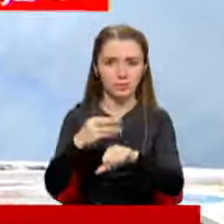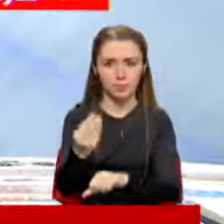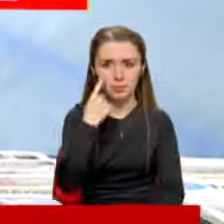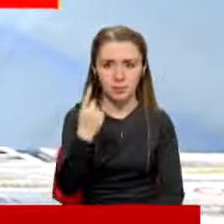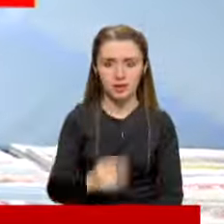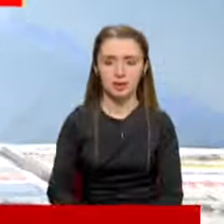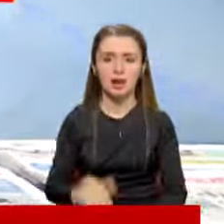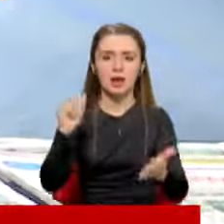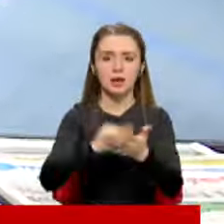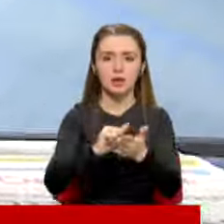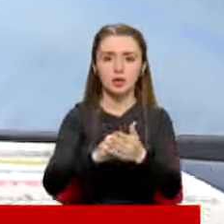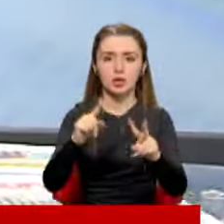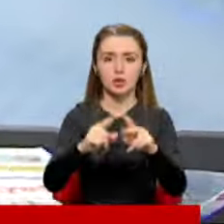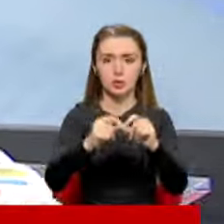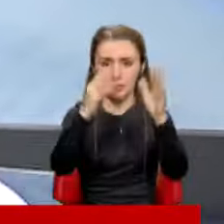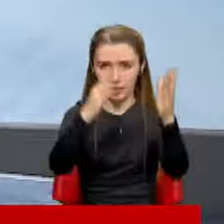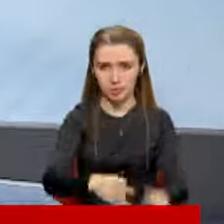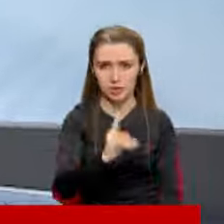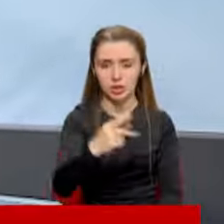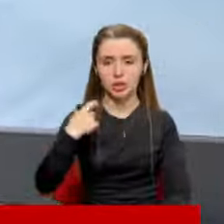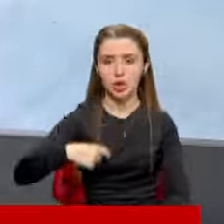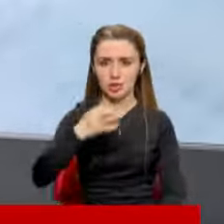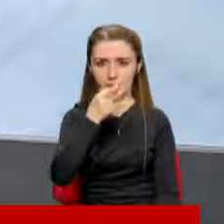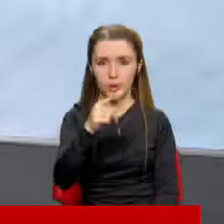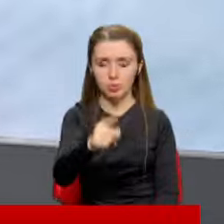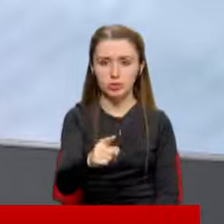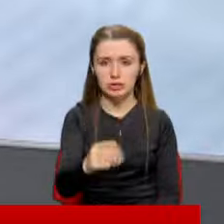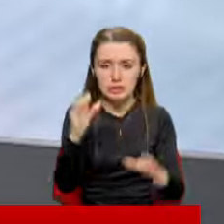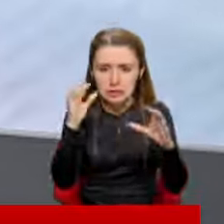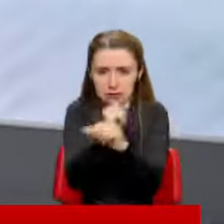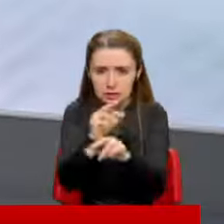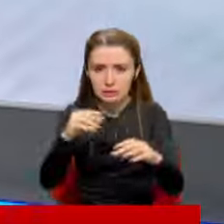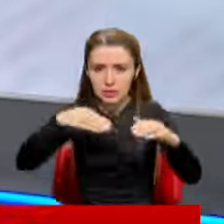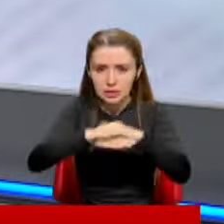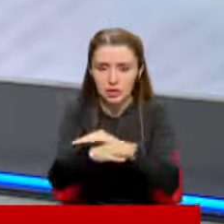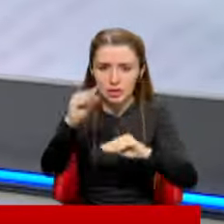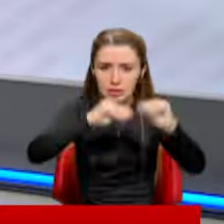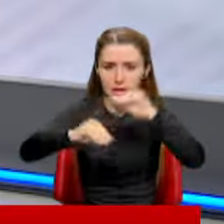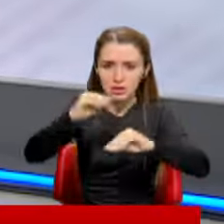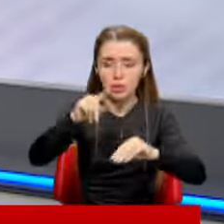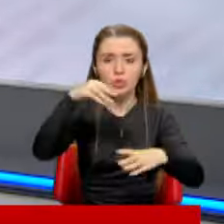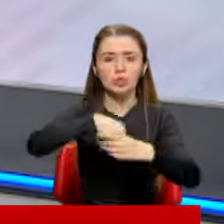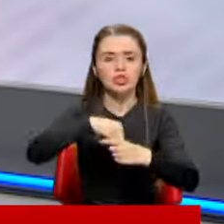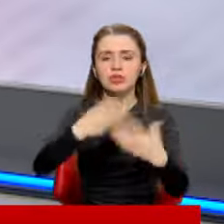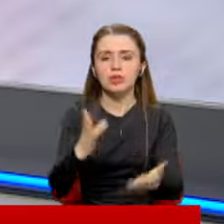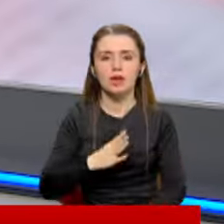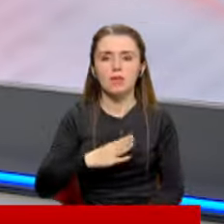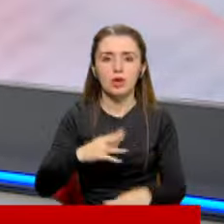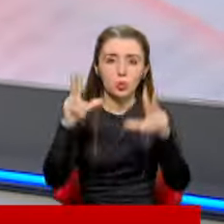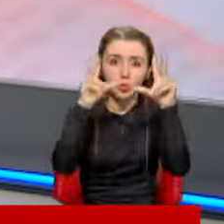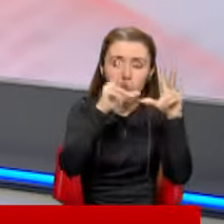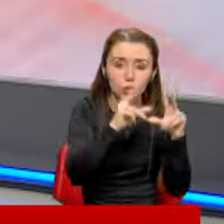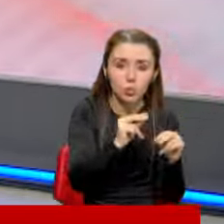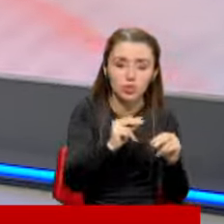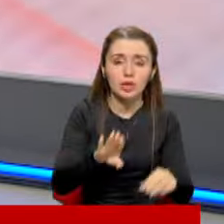Bakın gazeteci Nuray Babacan'ın özel haberi. Sır gibi saklanan taslak ve o taslağın içinde olanlar. Uyutmadan